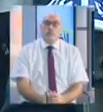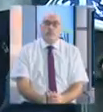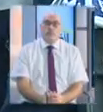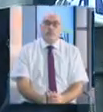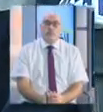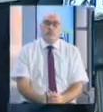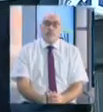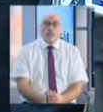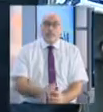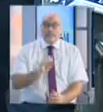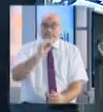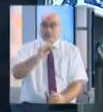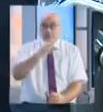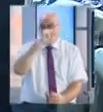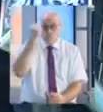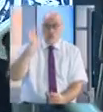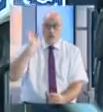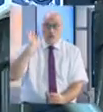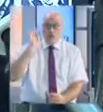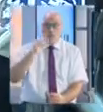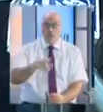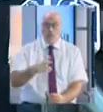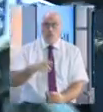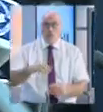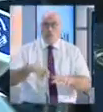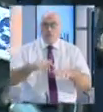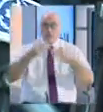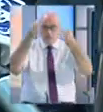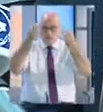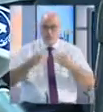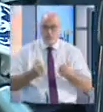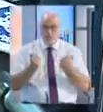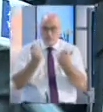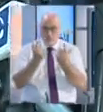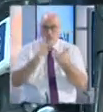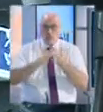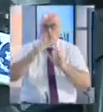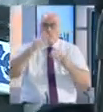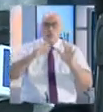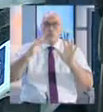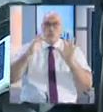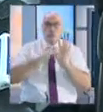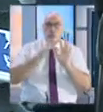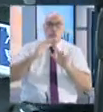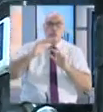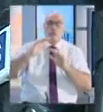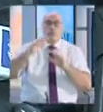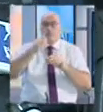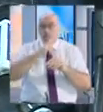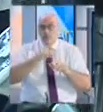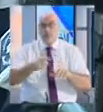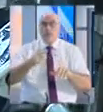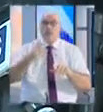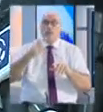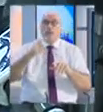السبت إن شاء الله، يعني كل فرق راح تخرج يعني على أرض الميدان للقيام بالمعاينة والقيام بإحصاء كل الخسائر.